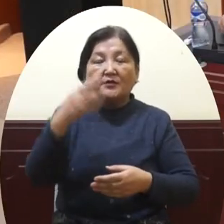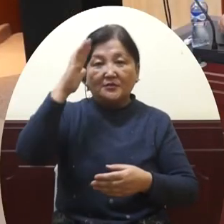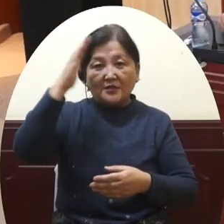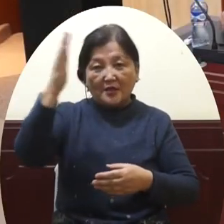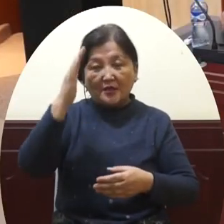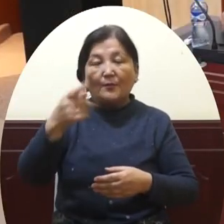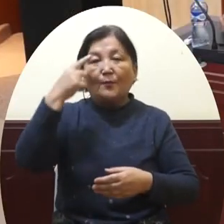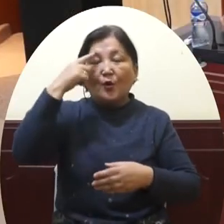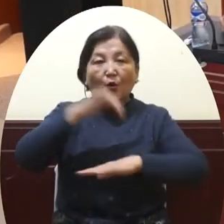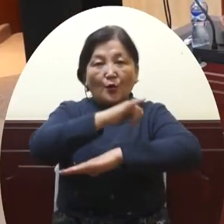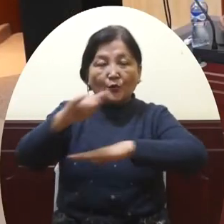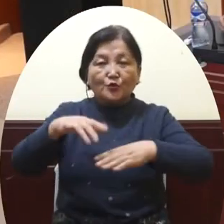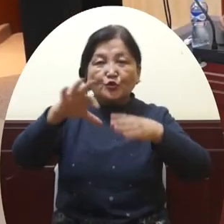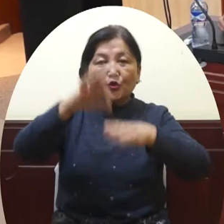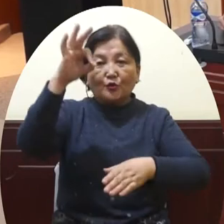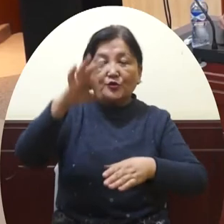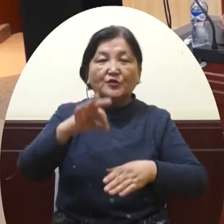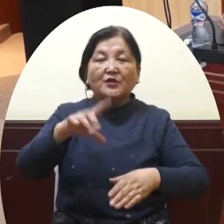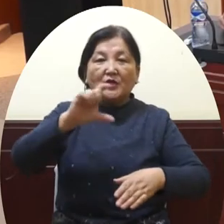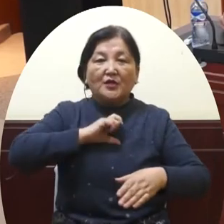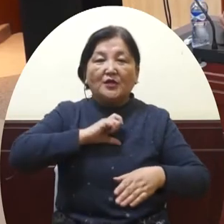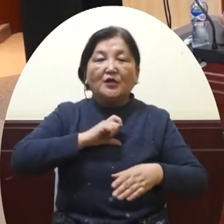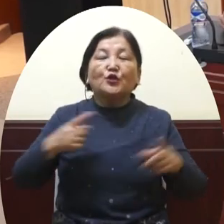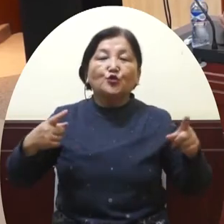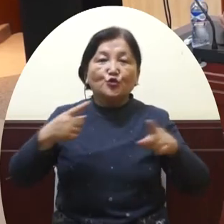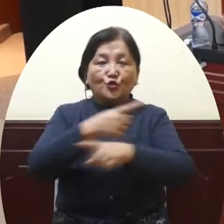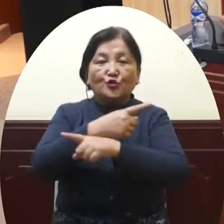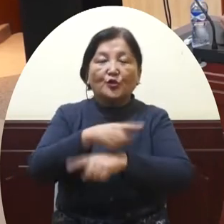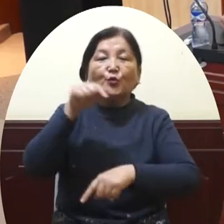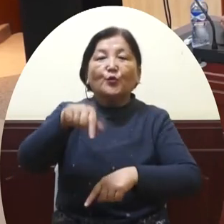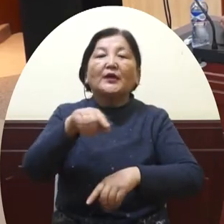дахь Сонгогчийн эрхийн зөрчил, түүнийг хамгаалаагүй